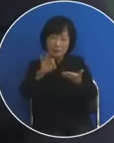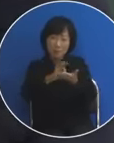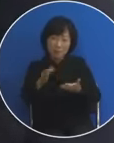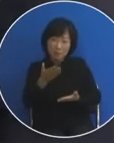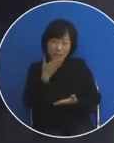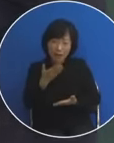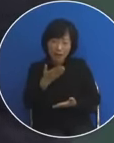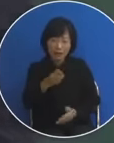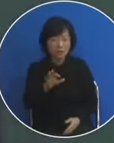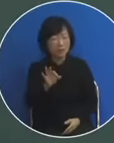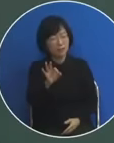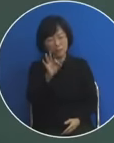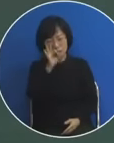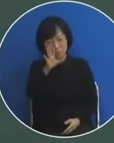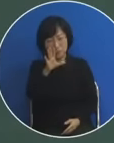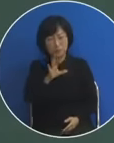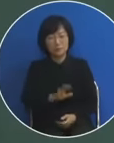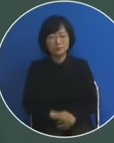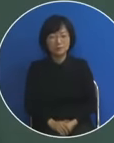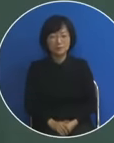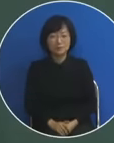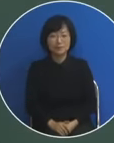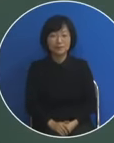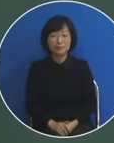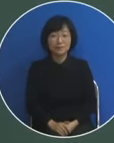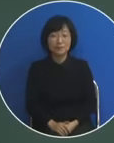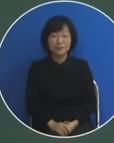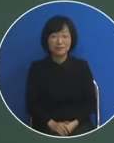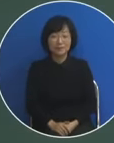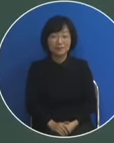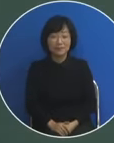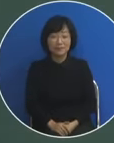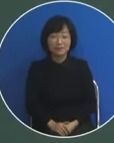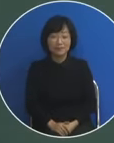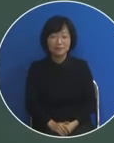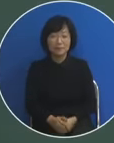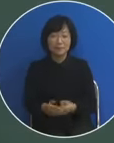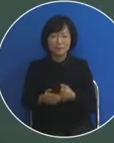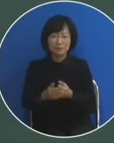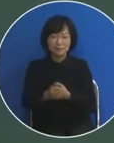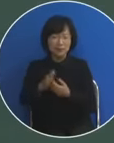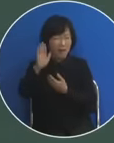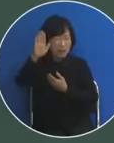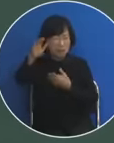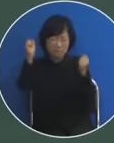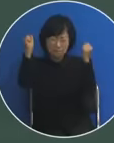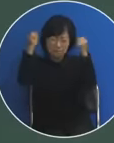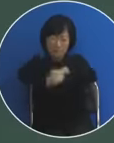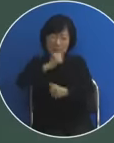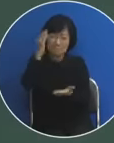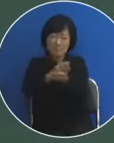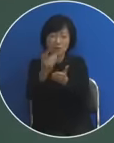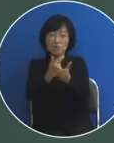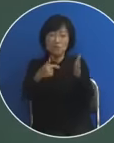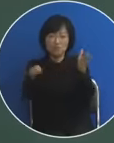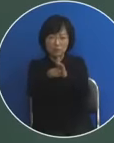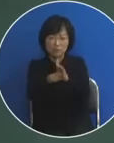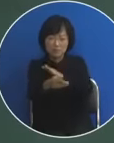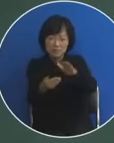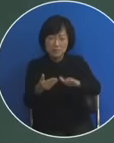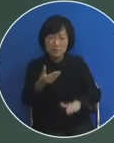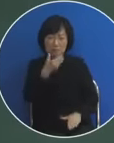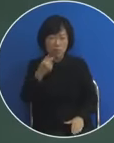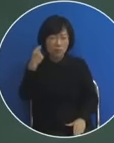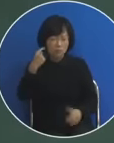하는 게 뭐냐 하면은 절대로 망하지 않도록 복음으로 각인시켜라. That God's goal is that you be imprinted with the gospel so that